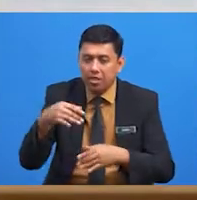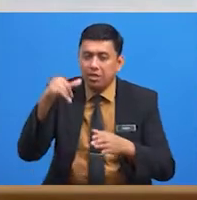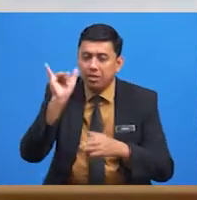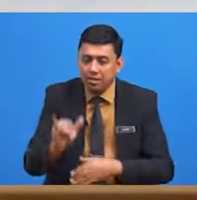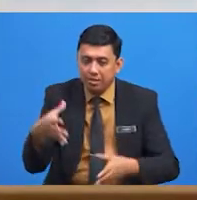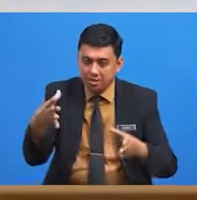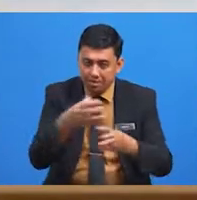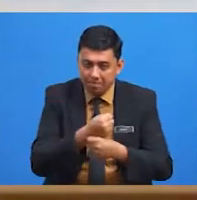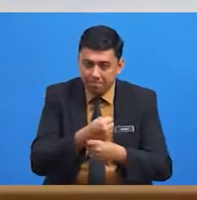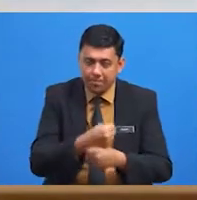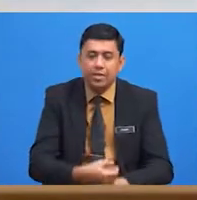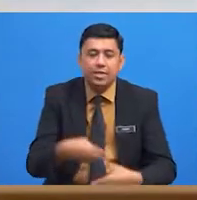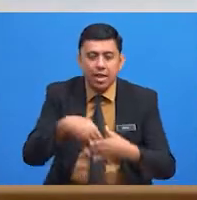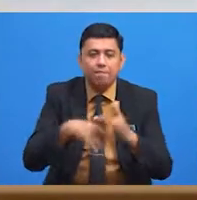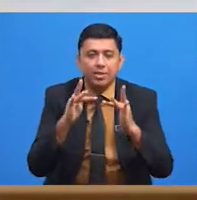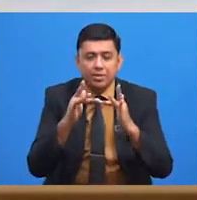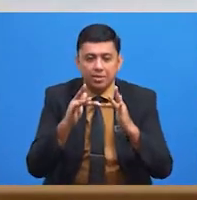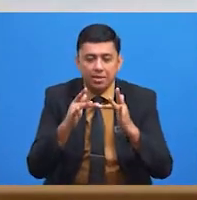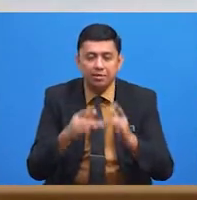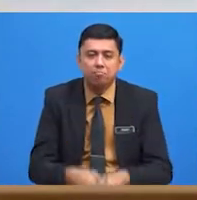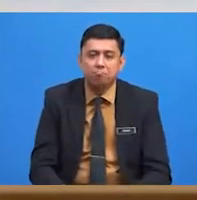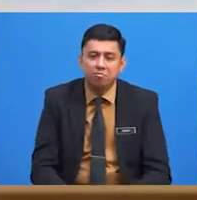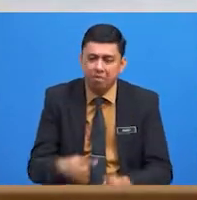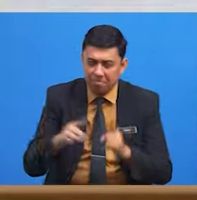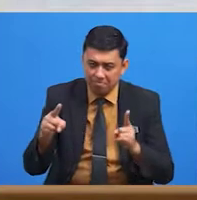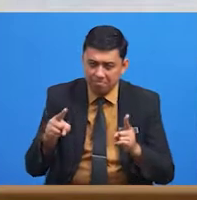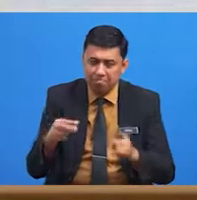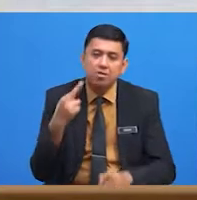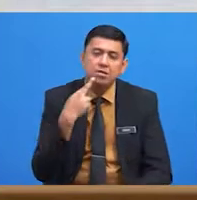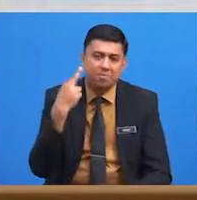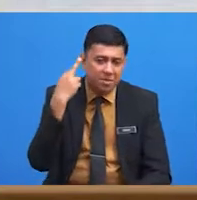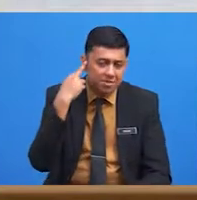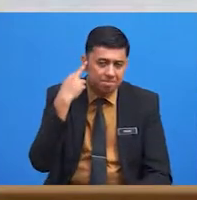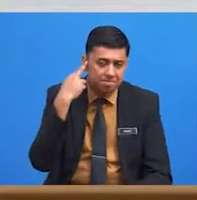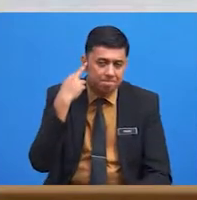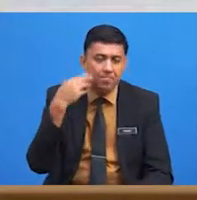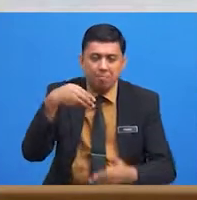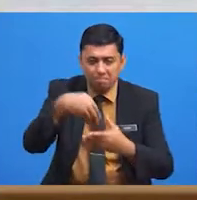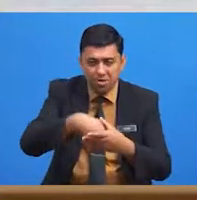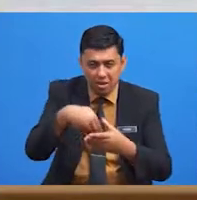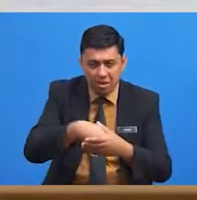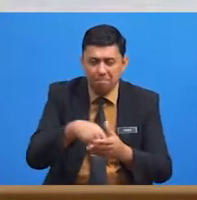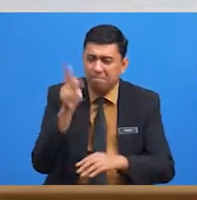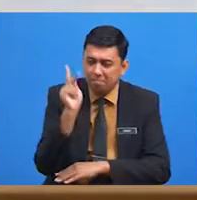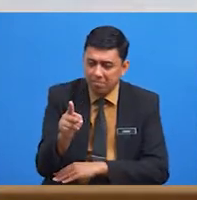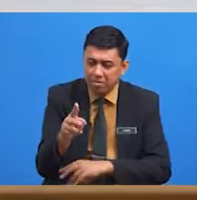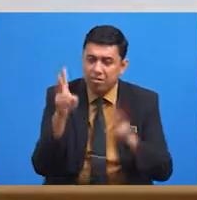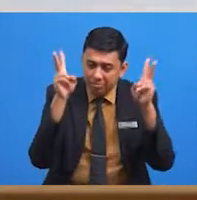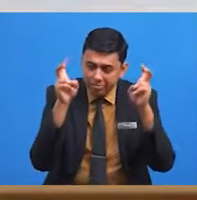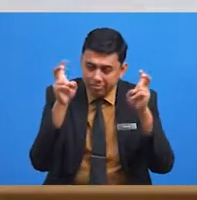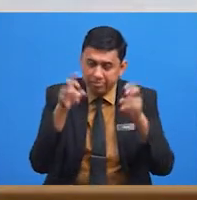di dalam internet. Sedangkan remaja di pedalaman pasti